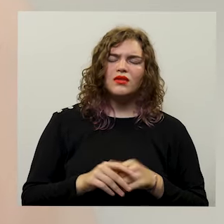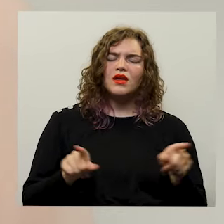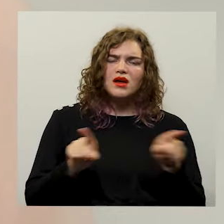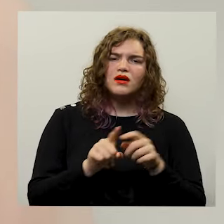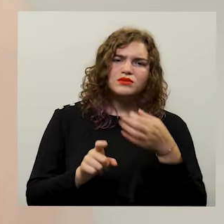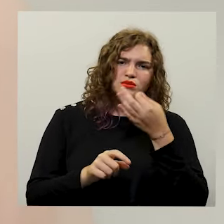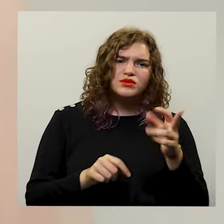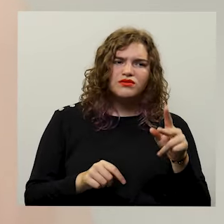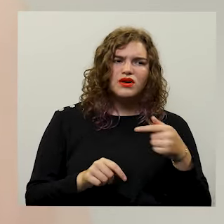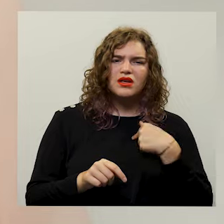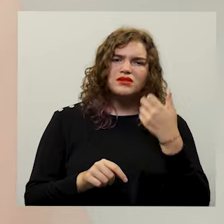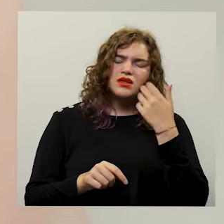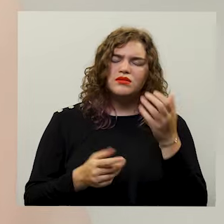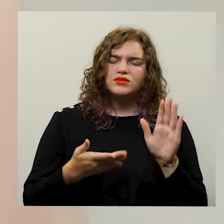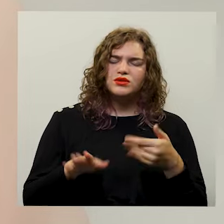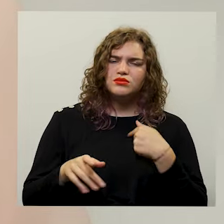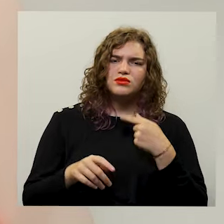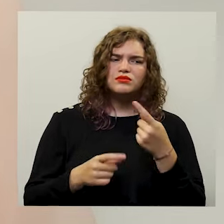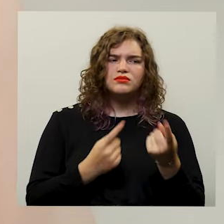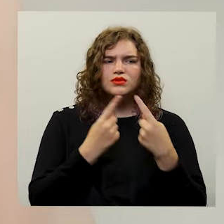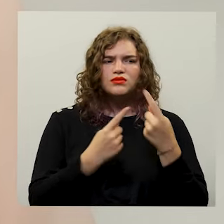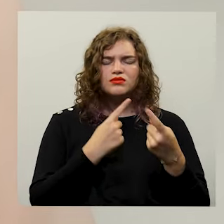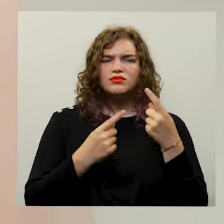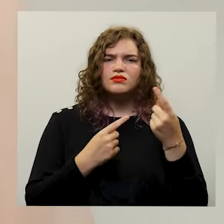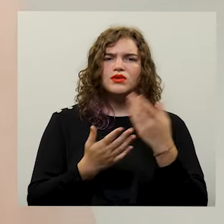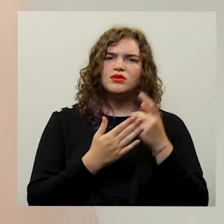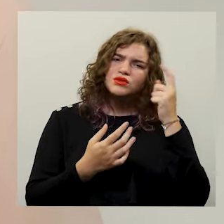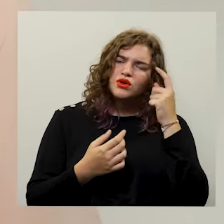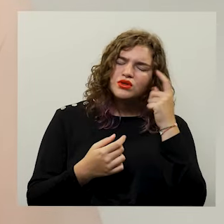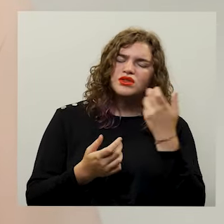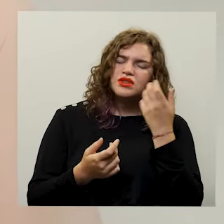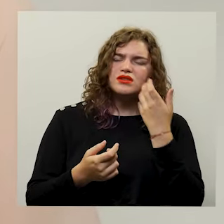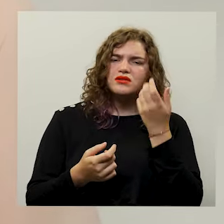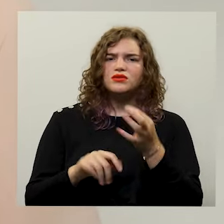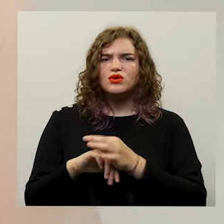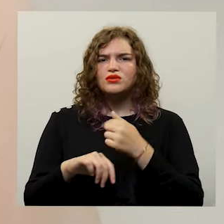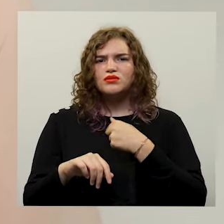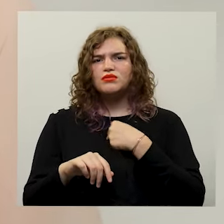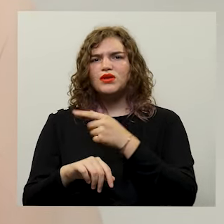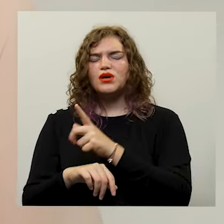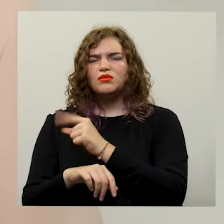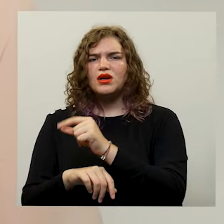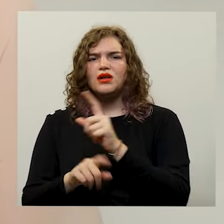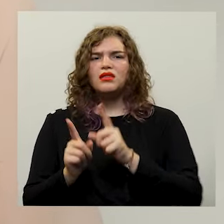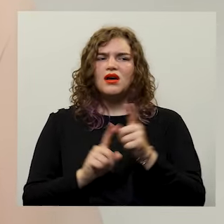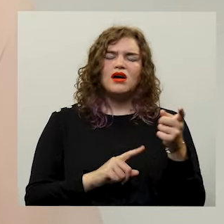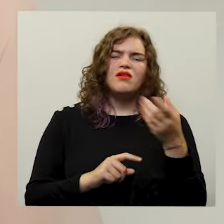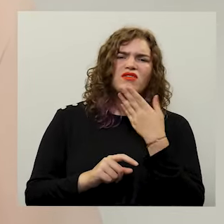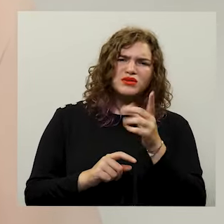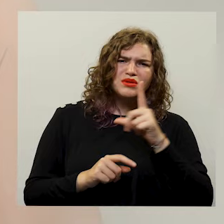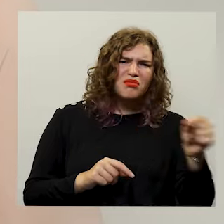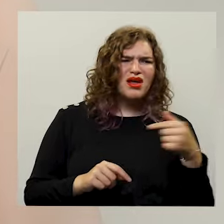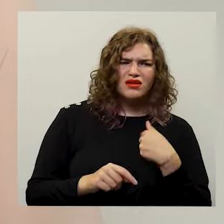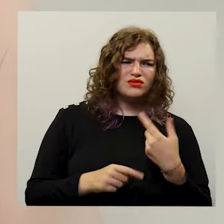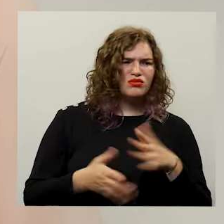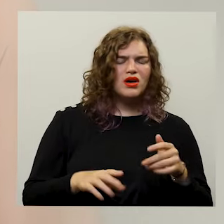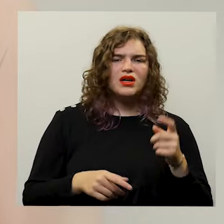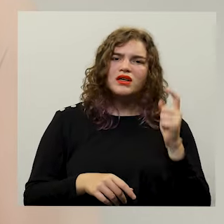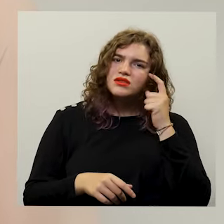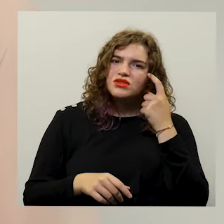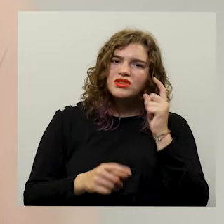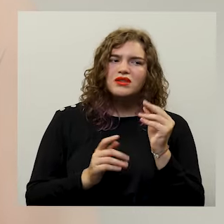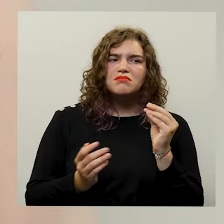când am început să fac consiliere și Daniel tot se întorcea la droguri. Vreau să plec. Și am spus, gândește, dacă mai stai,